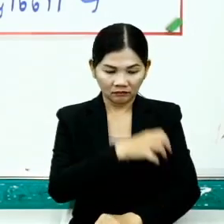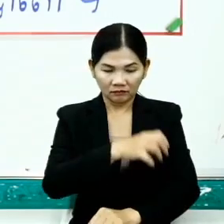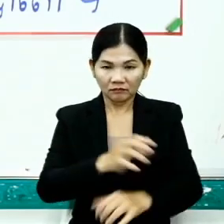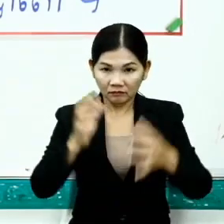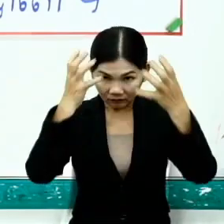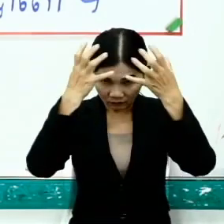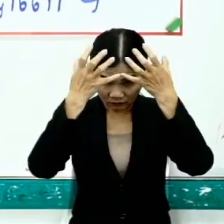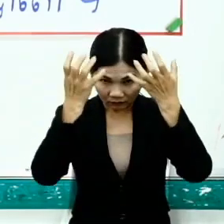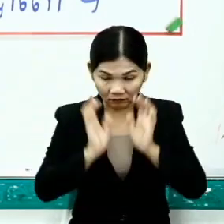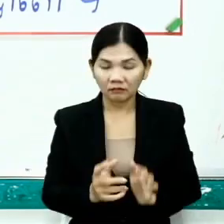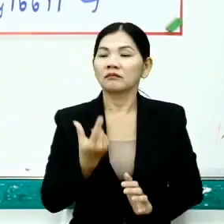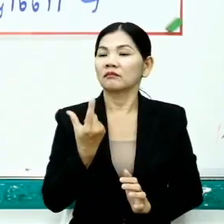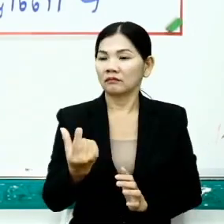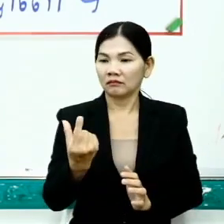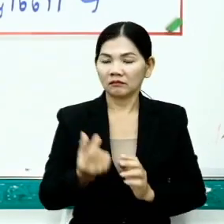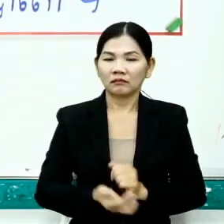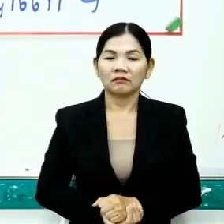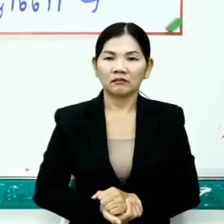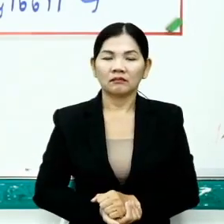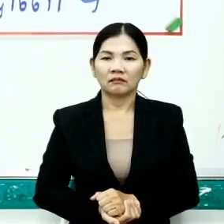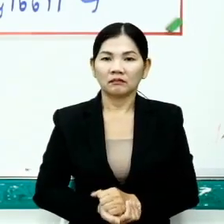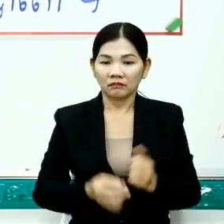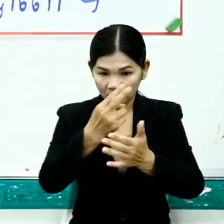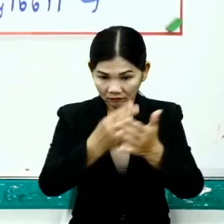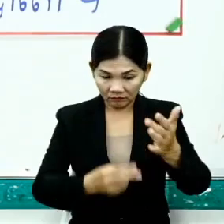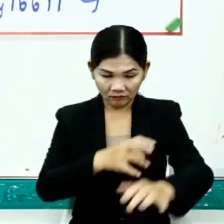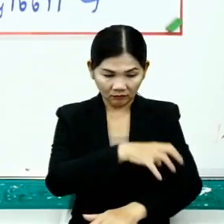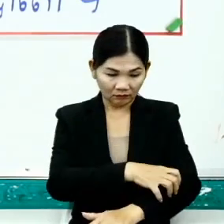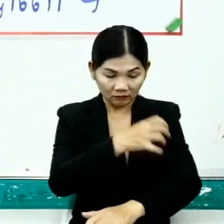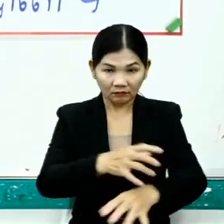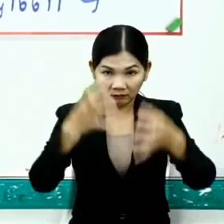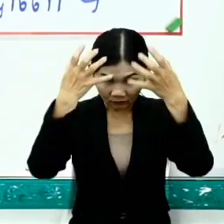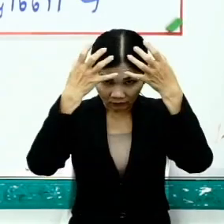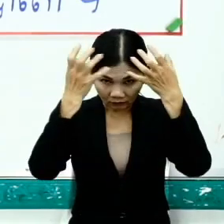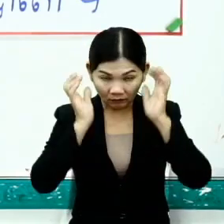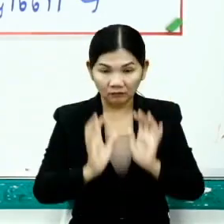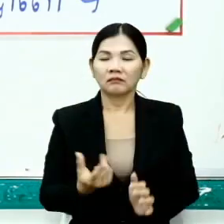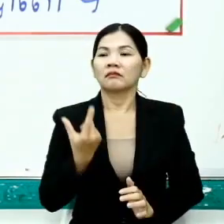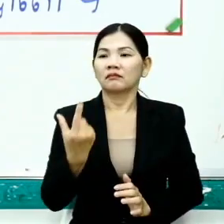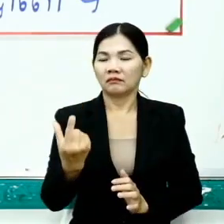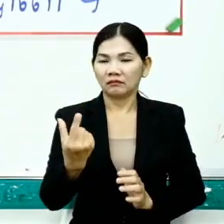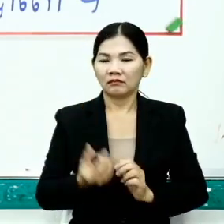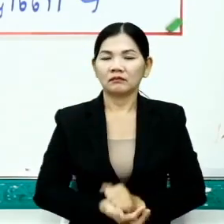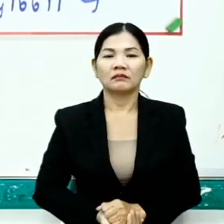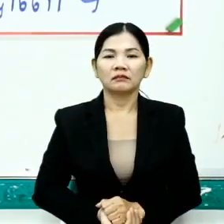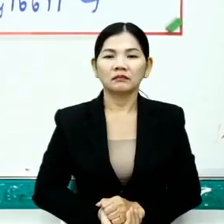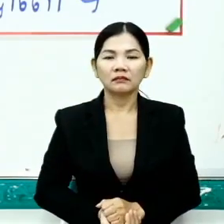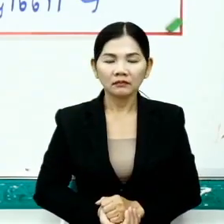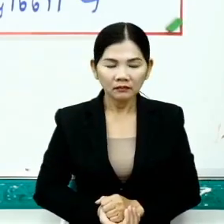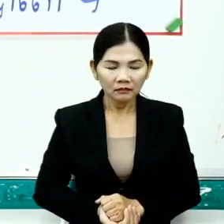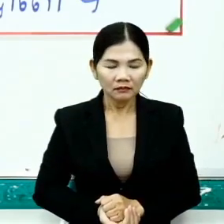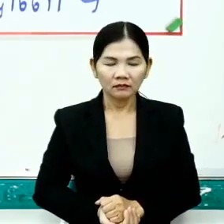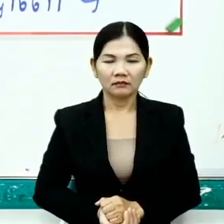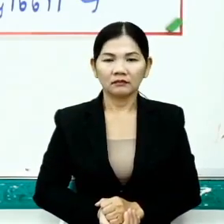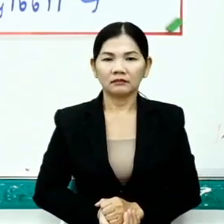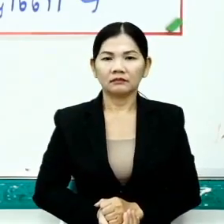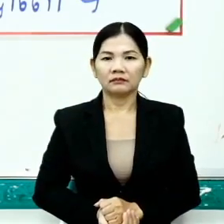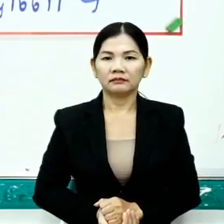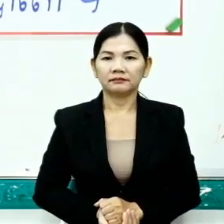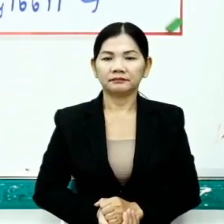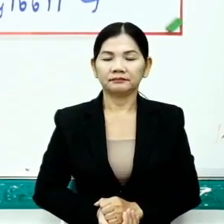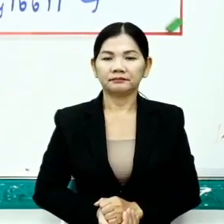ដហេតុអ្វីបានជាដំបៅតោដកូនគិតតិចមើល